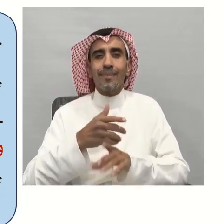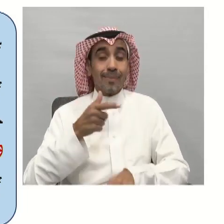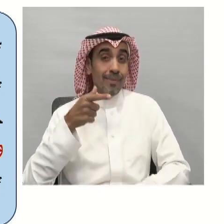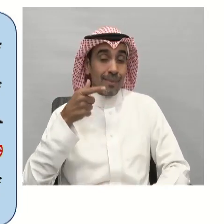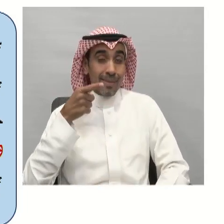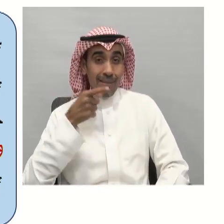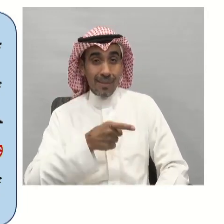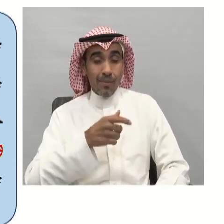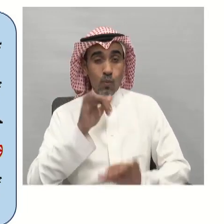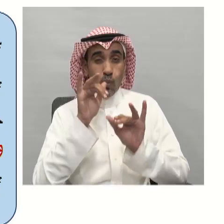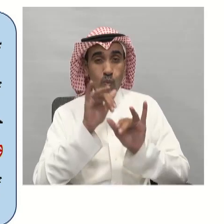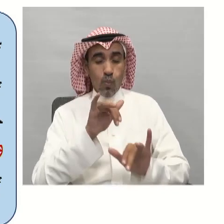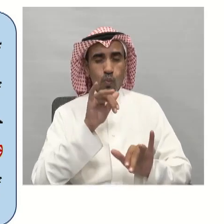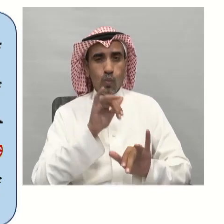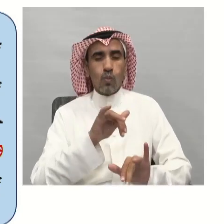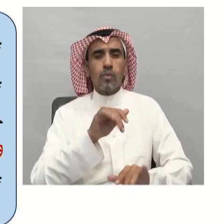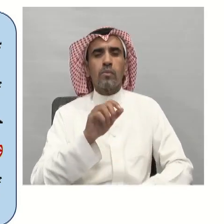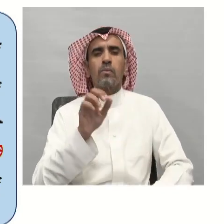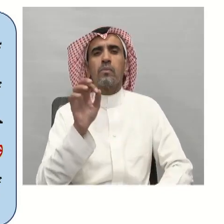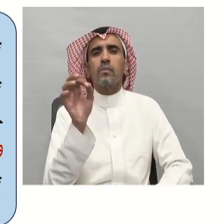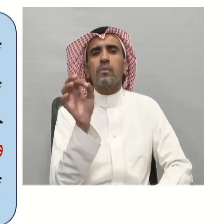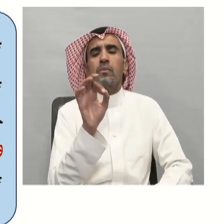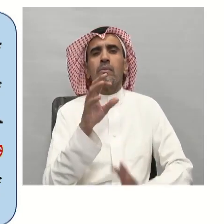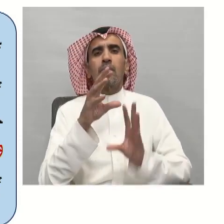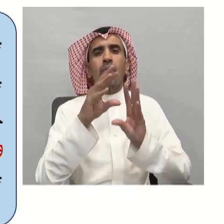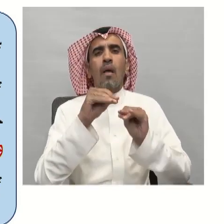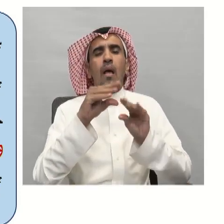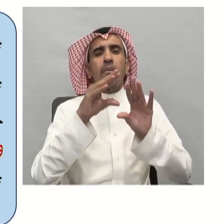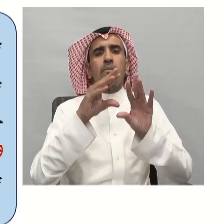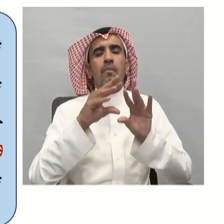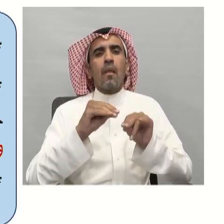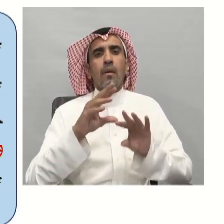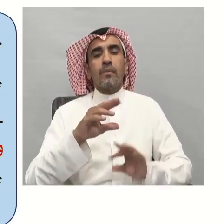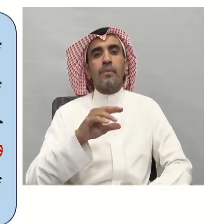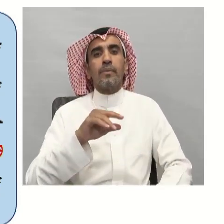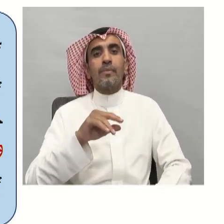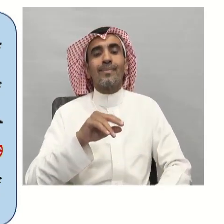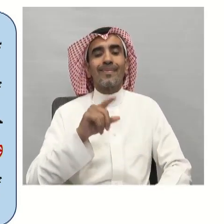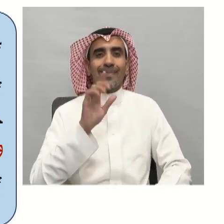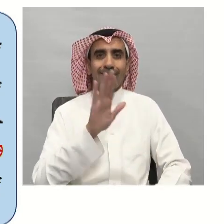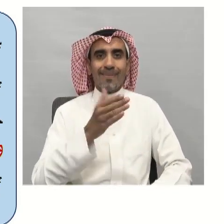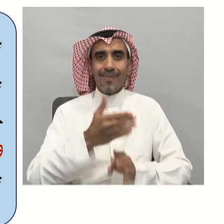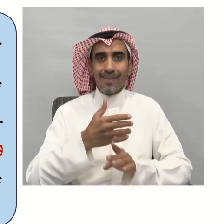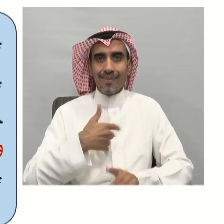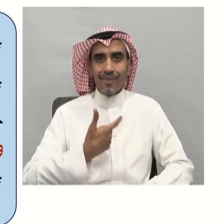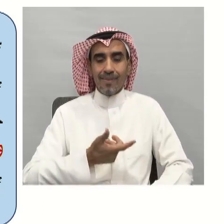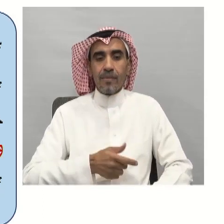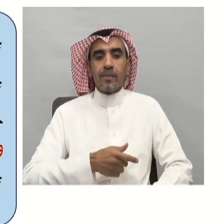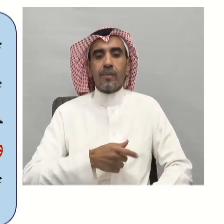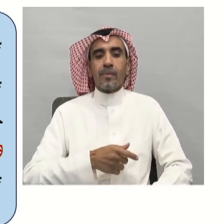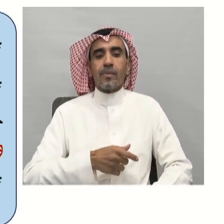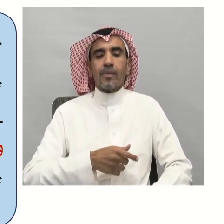لأنها تحتوي على مادة شبه هلامية، تحتوي على مادة ماذا؟ شبه هلامية. إذن سبب تسمية قناديل